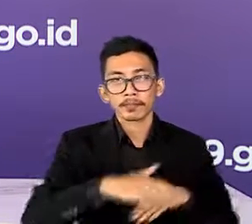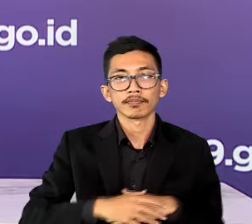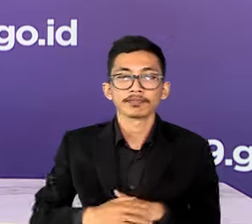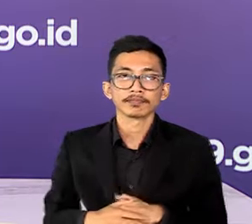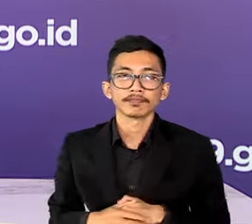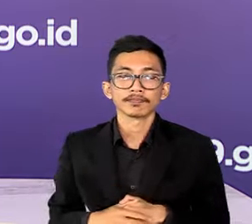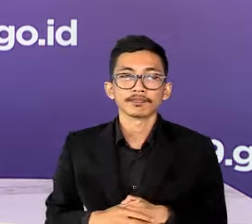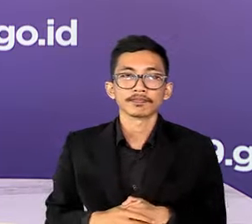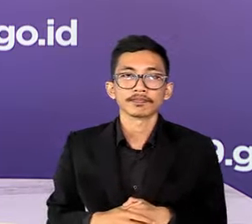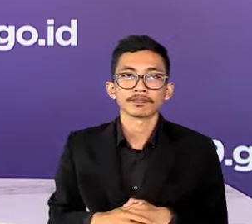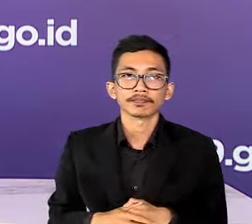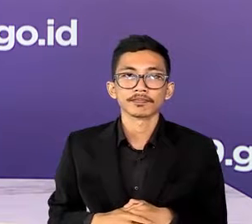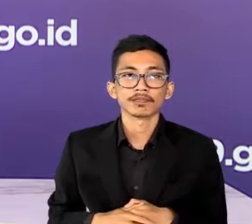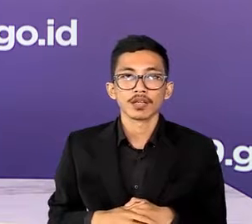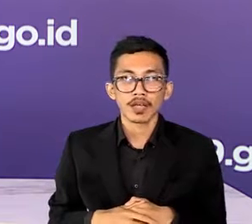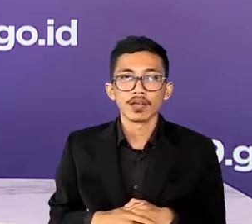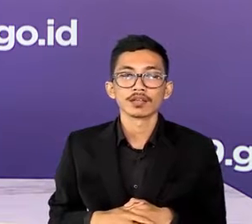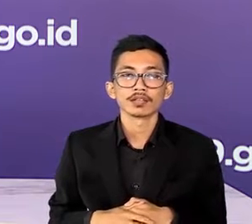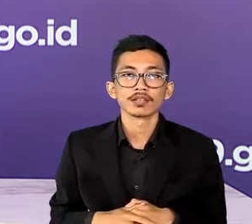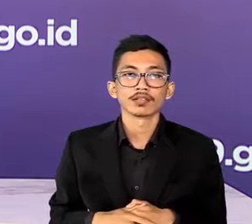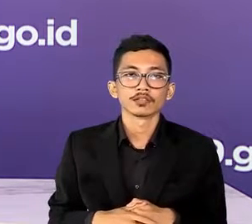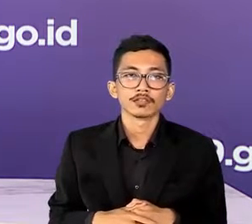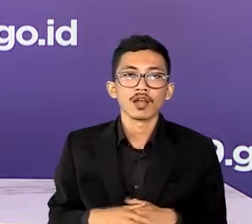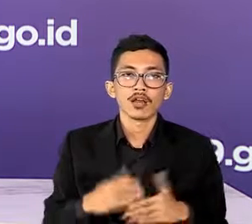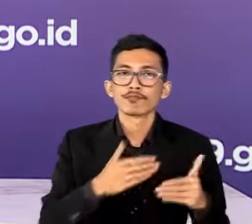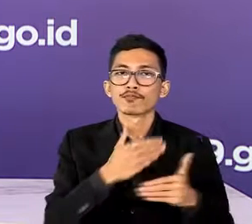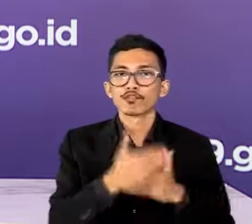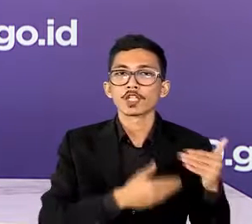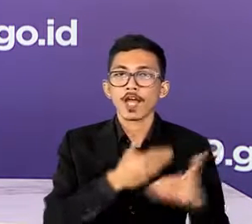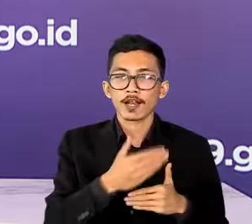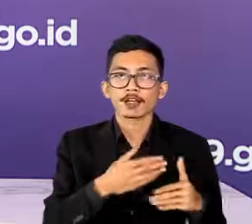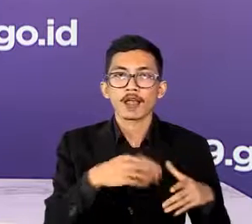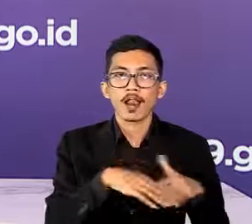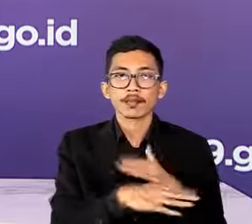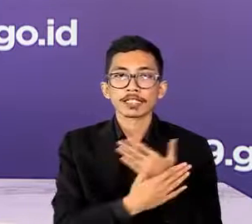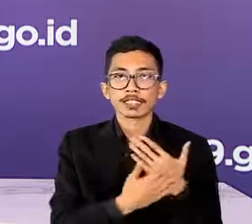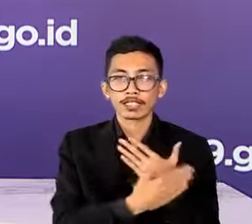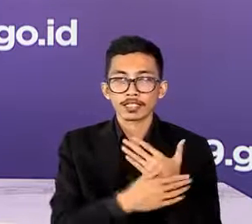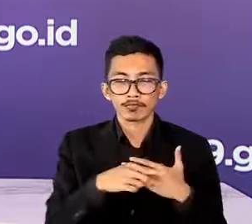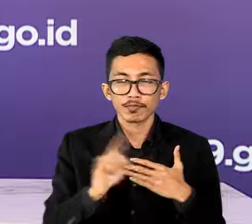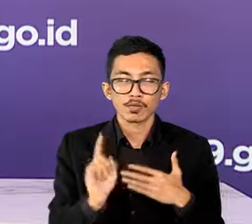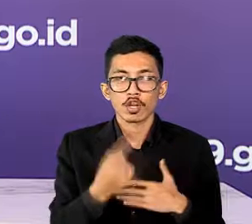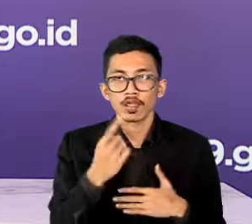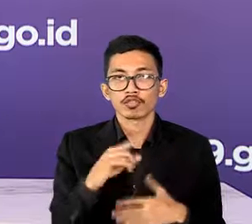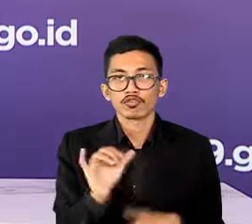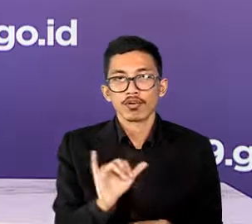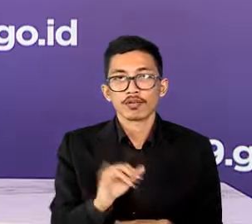memasifkan industri dalam negeri yang nantinya akan didistribusikan sesuai prioritas